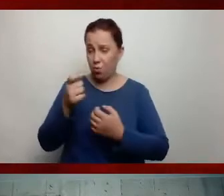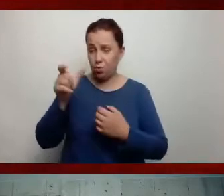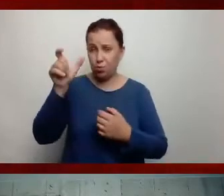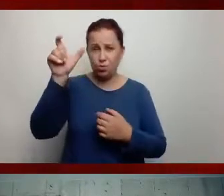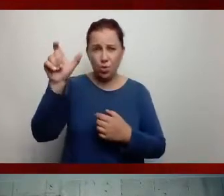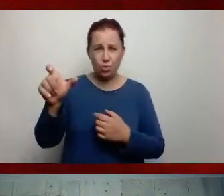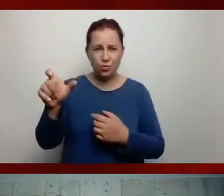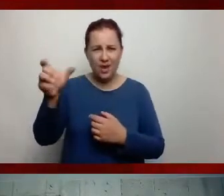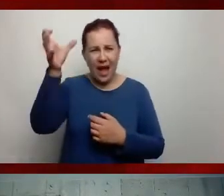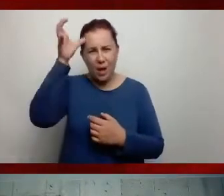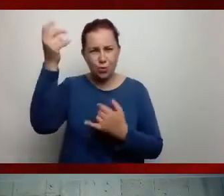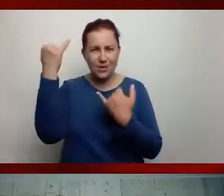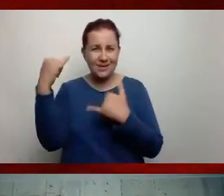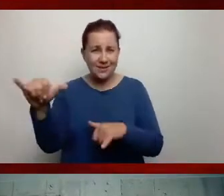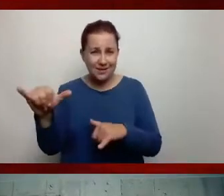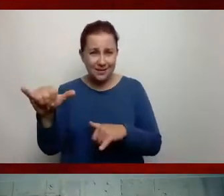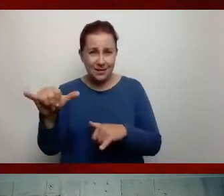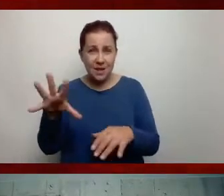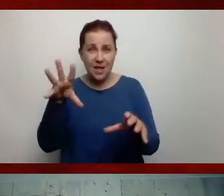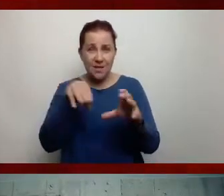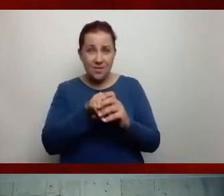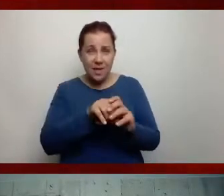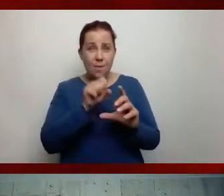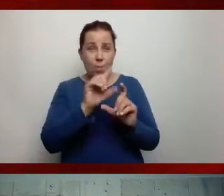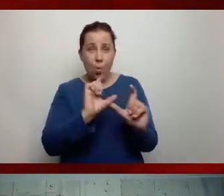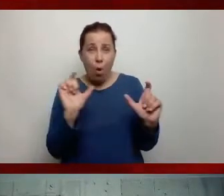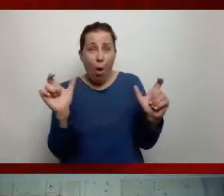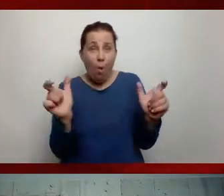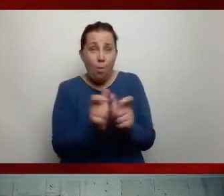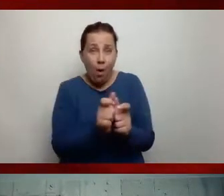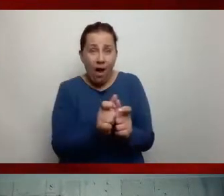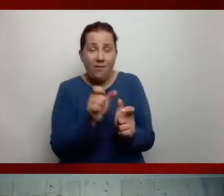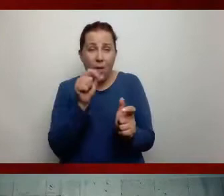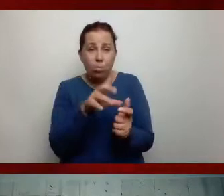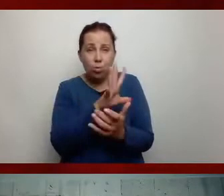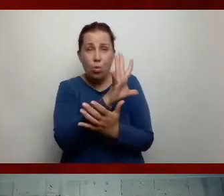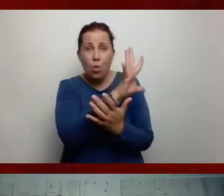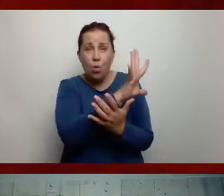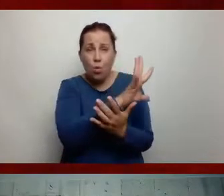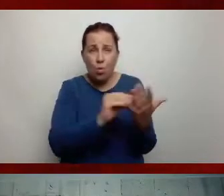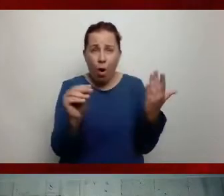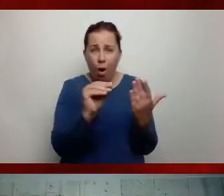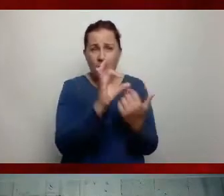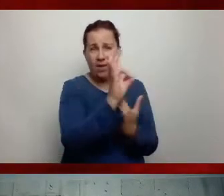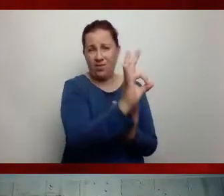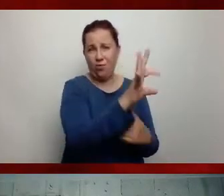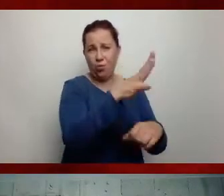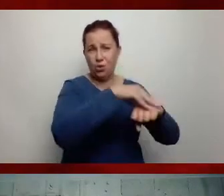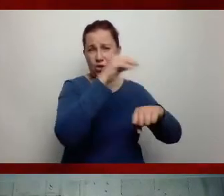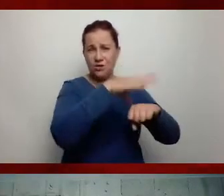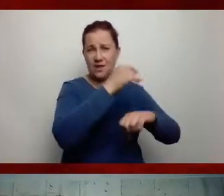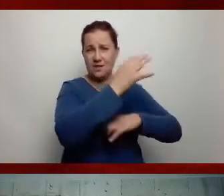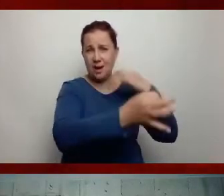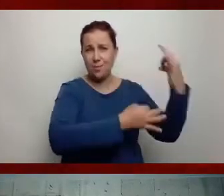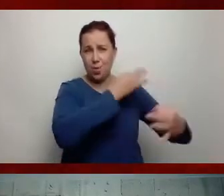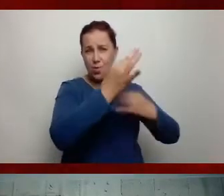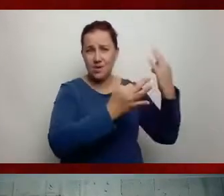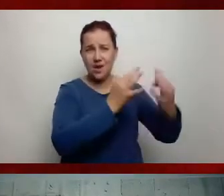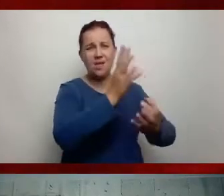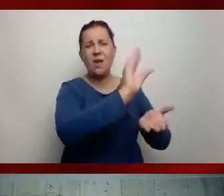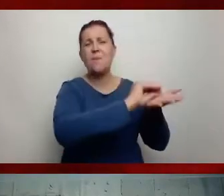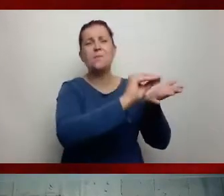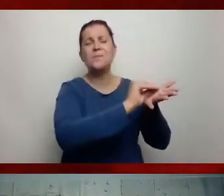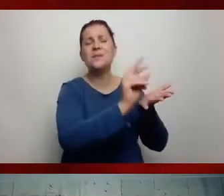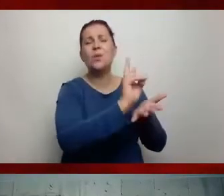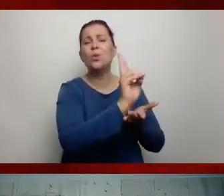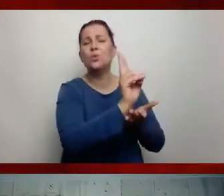Obława, która jest idealną kopią norweską piosenki Varjakten szwedzkiej, napisanej przez